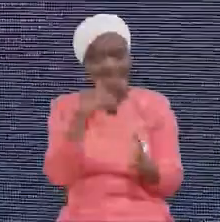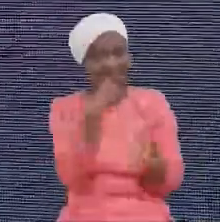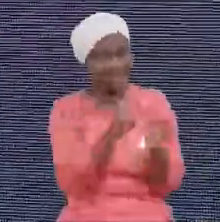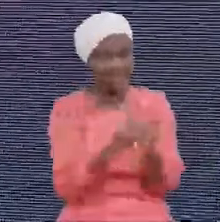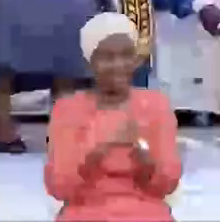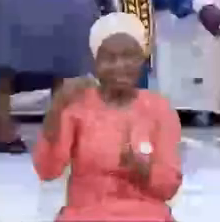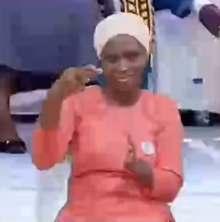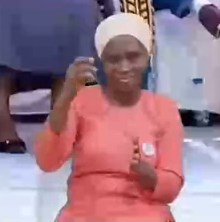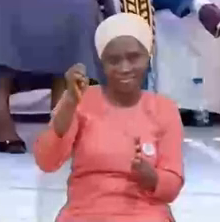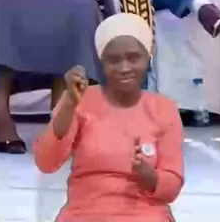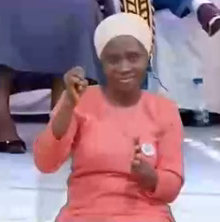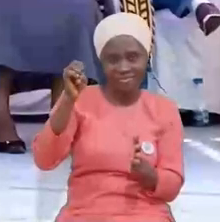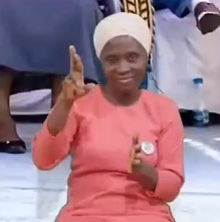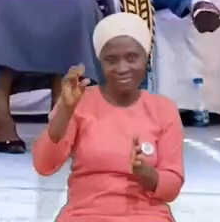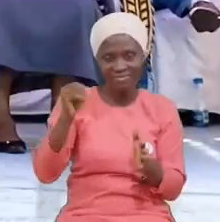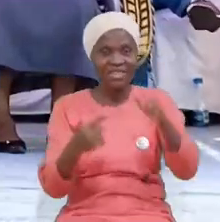ça.